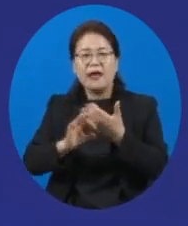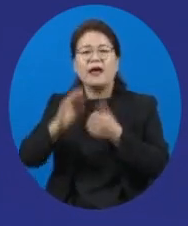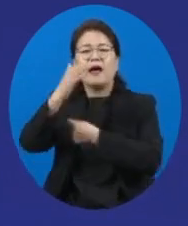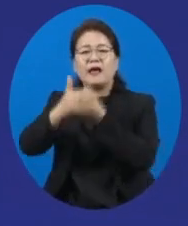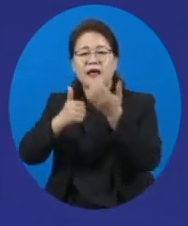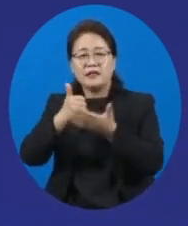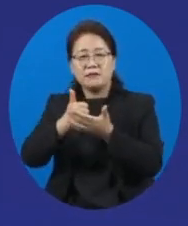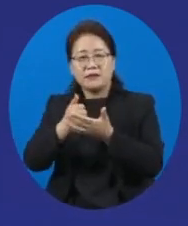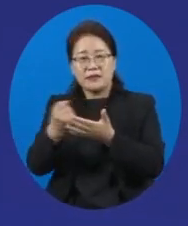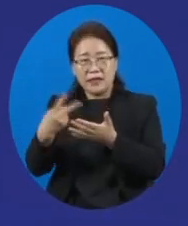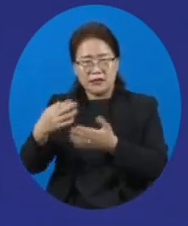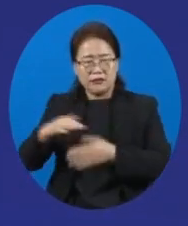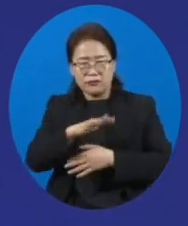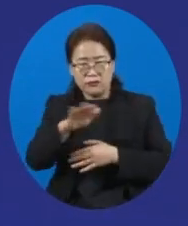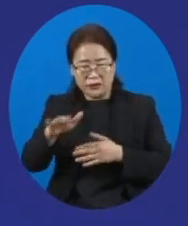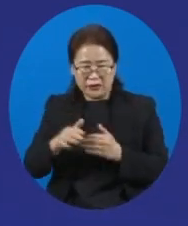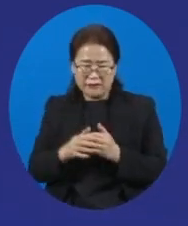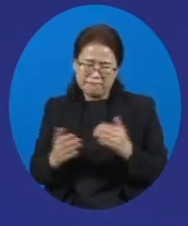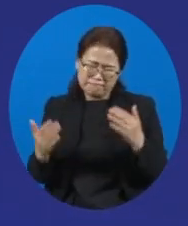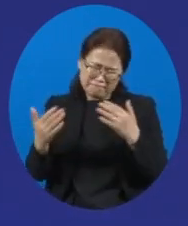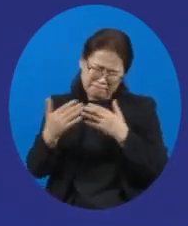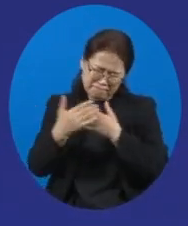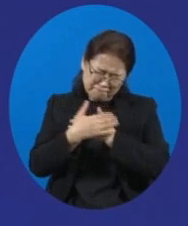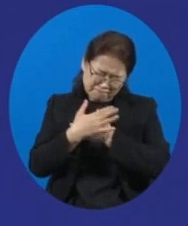하나님은 다시 우리를 품에 안아주시고